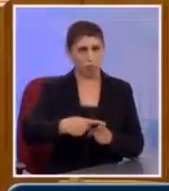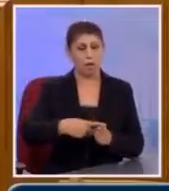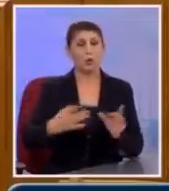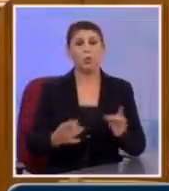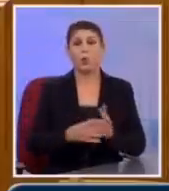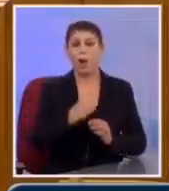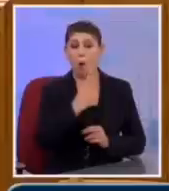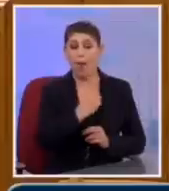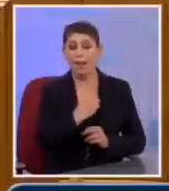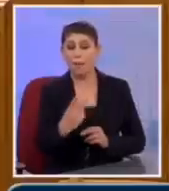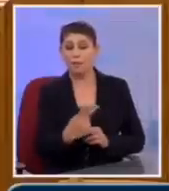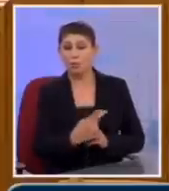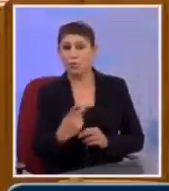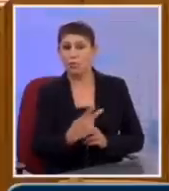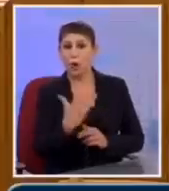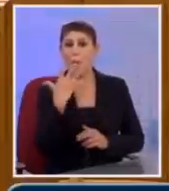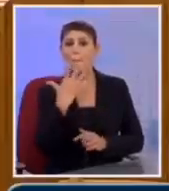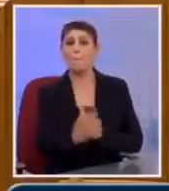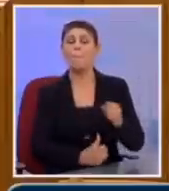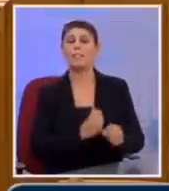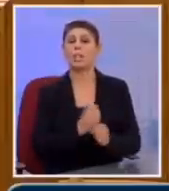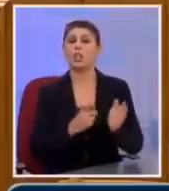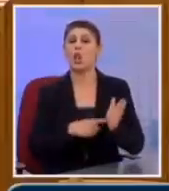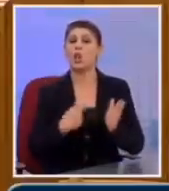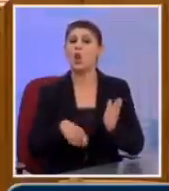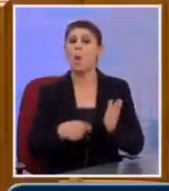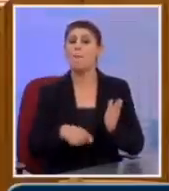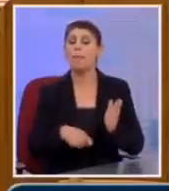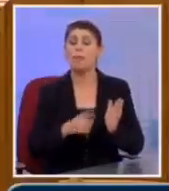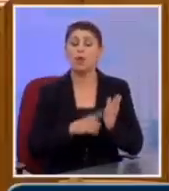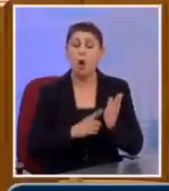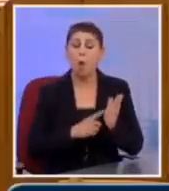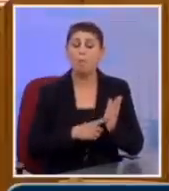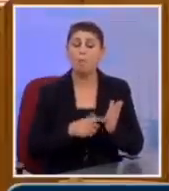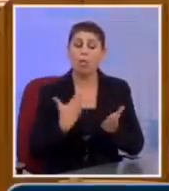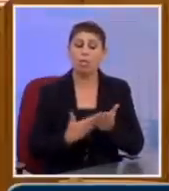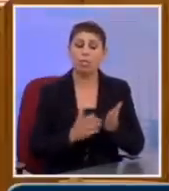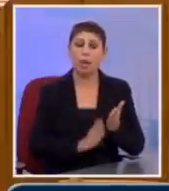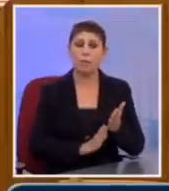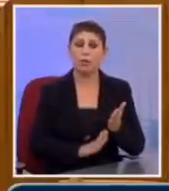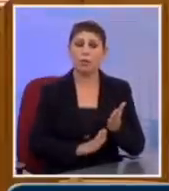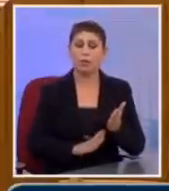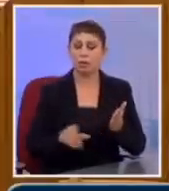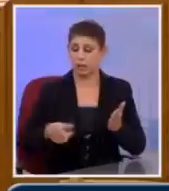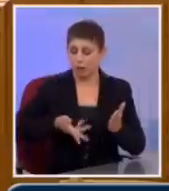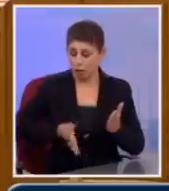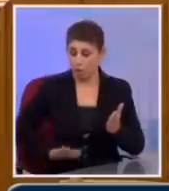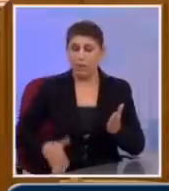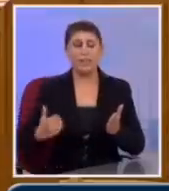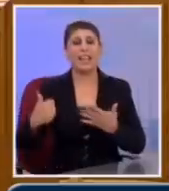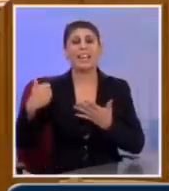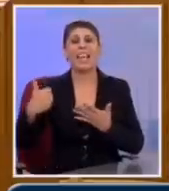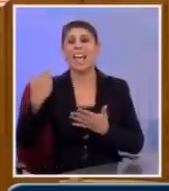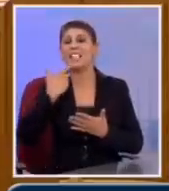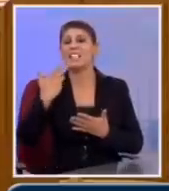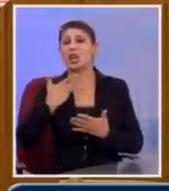ένας, νόμιμη διαμονή στη χώρα και το παιδί να έχει φτάσει 6 χρονών